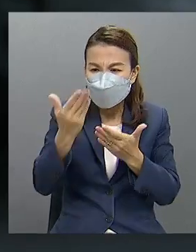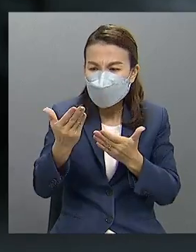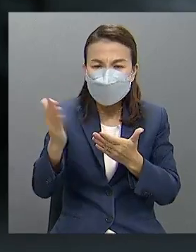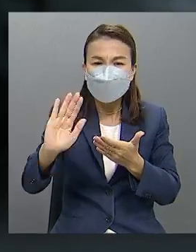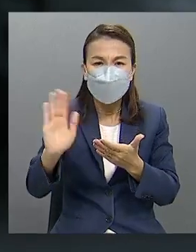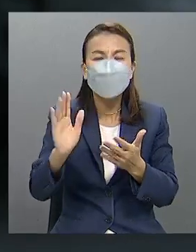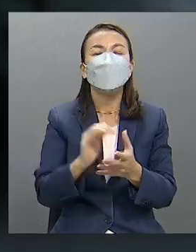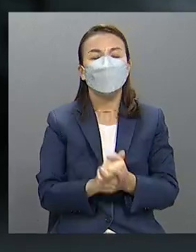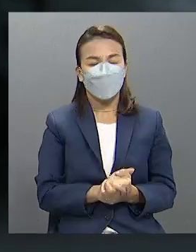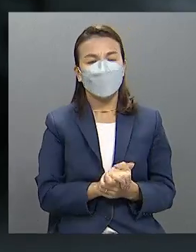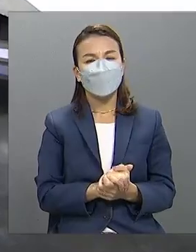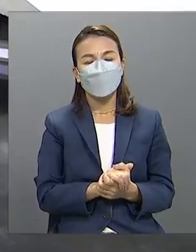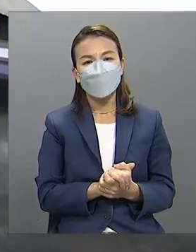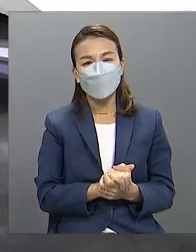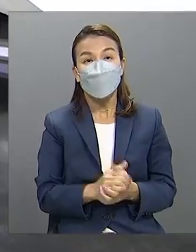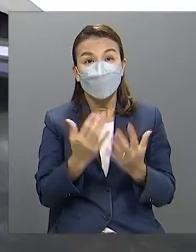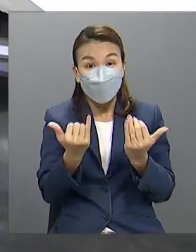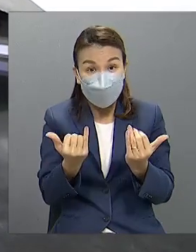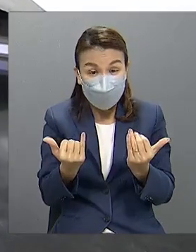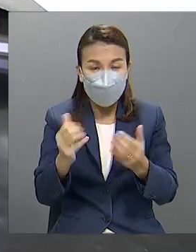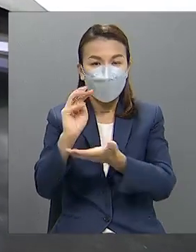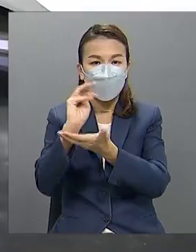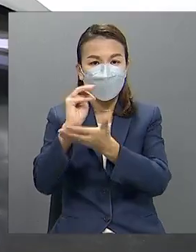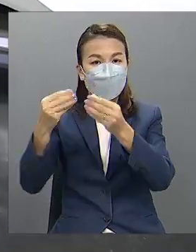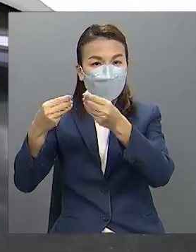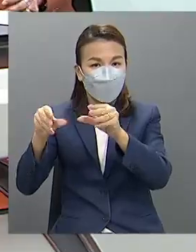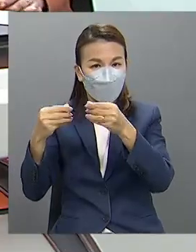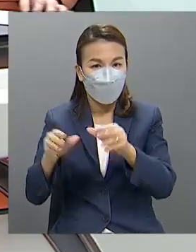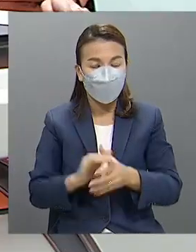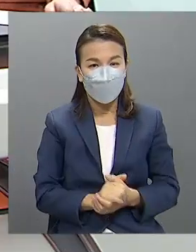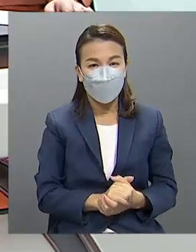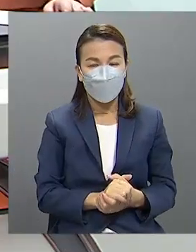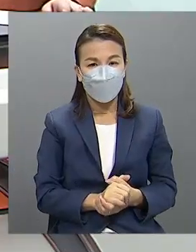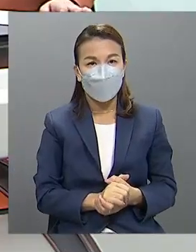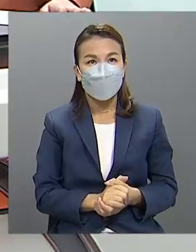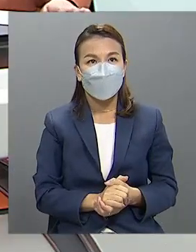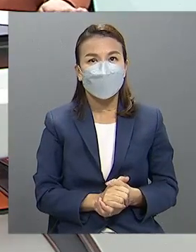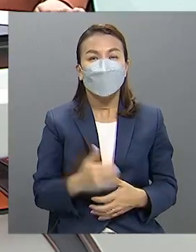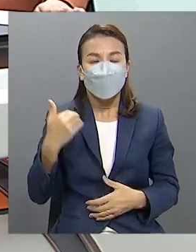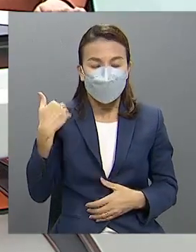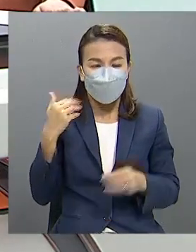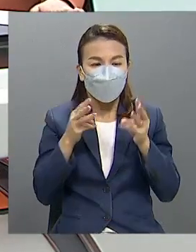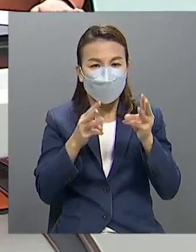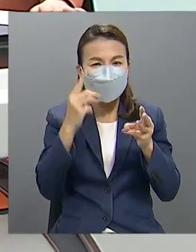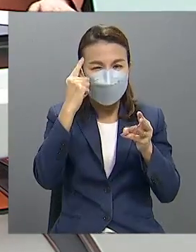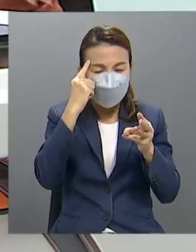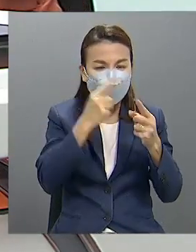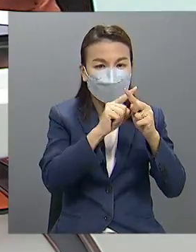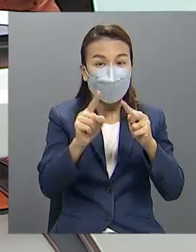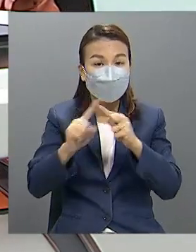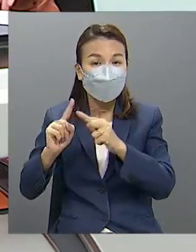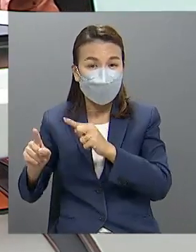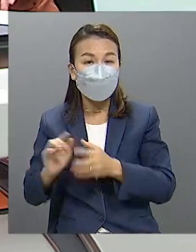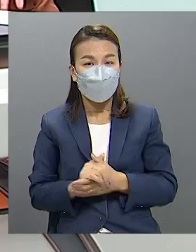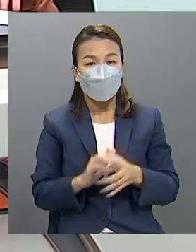นี่ก็เป็นความเคลื่อนไหวล่าสุดที่กระจกเงาค่ะ ขอบคุณคุณจิราพรค่ะจริงๆก็มีหลากหลายแนวคิดนะคะเกี่ยวกับเรื่องของคาร์ซีทส่วนใหญ่ก็ส่งต